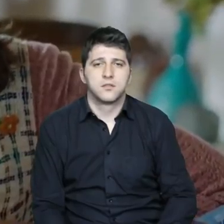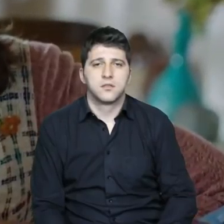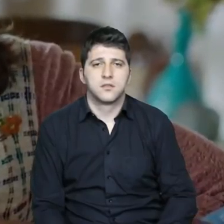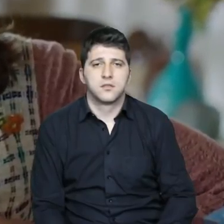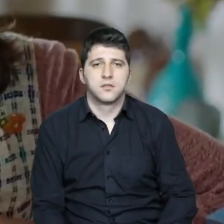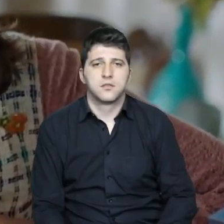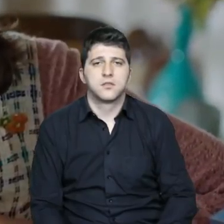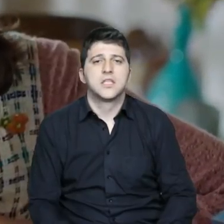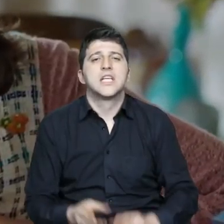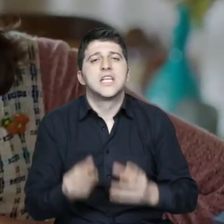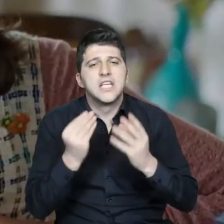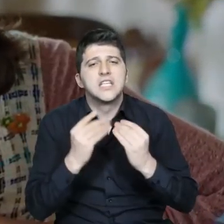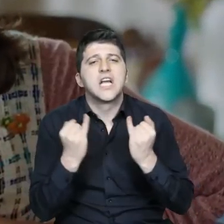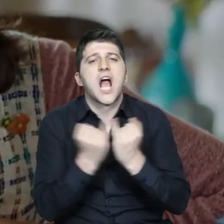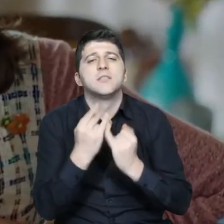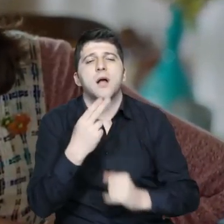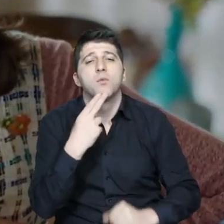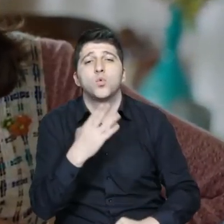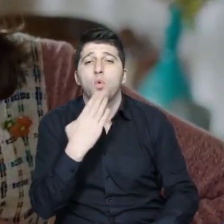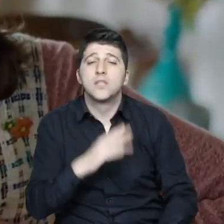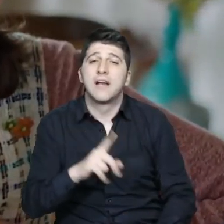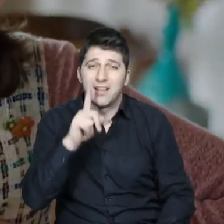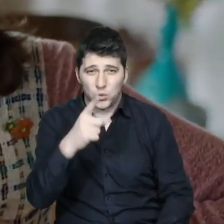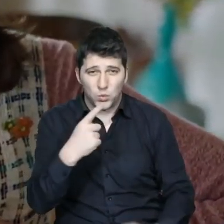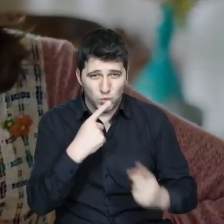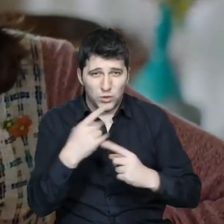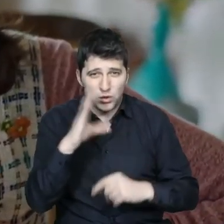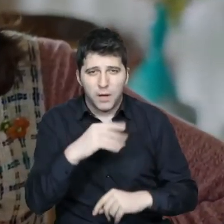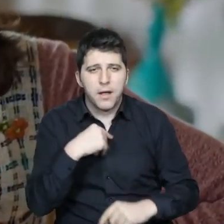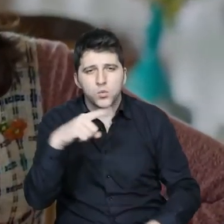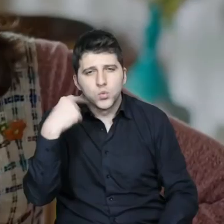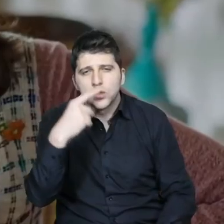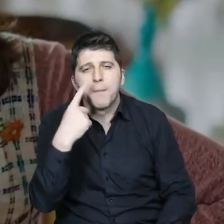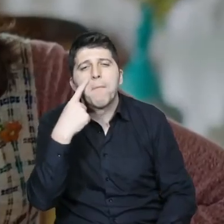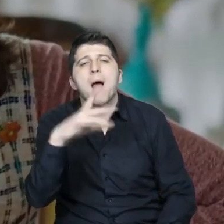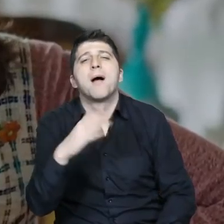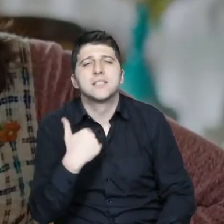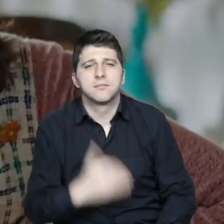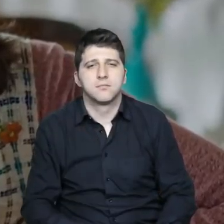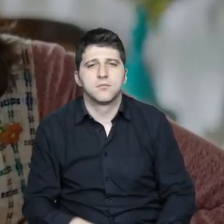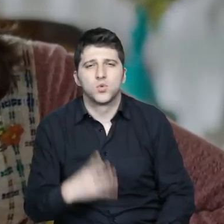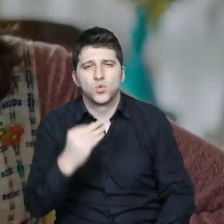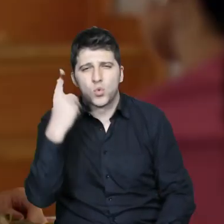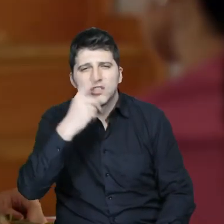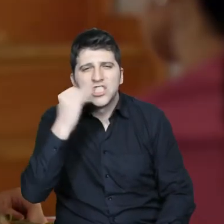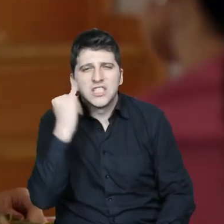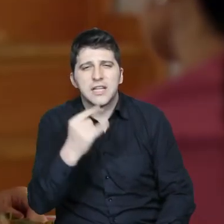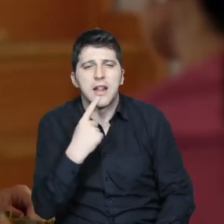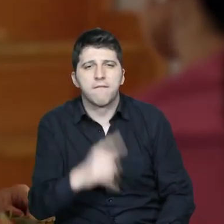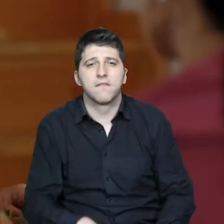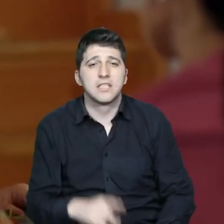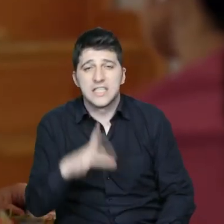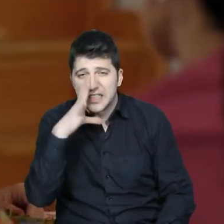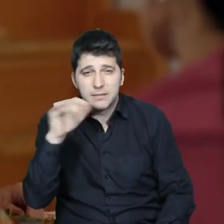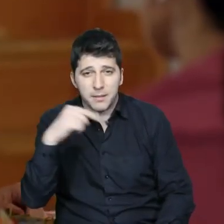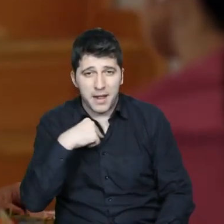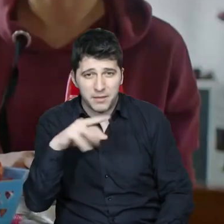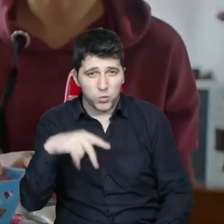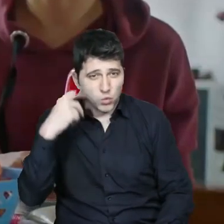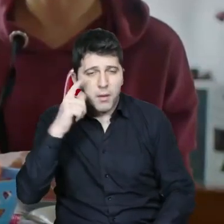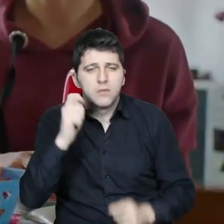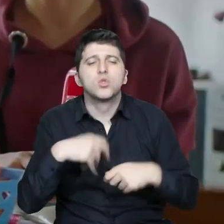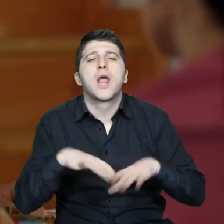Fatih? İyi ki kardeşimsin abla. Yoksa vallahi bu söylediklerinden sonra ben de bakmazdım senin suratına. Çok çirkin bunlar. Kimse benim gibi düşünmek zorunda